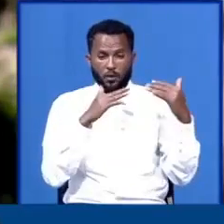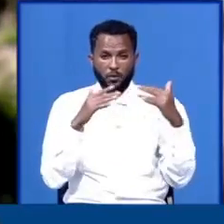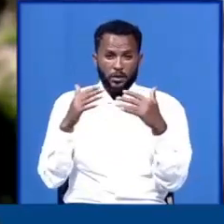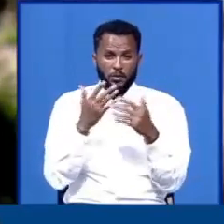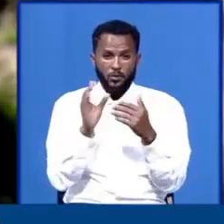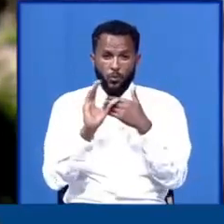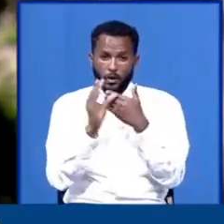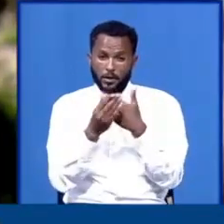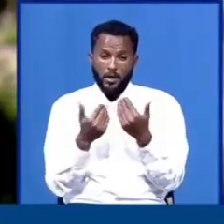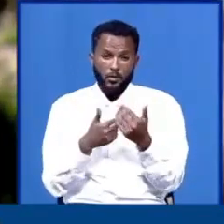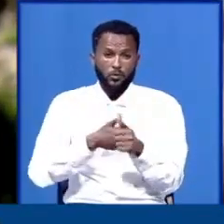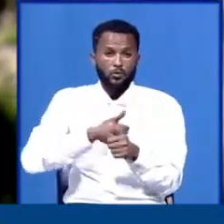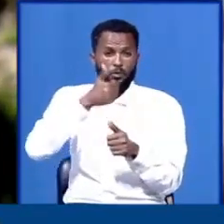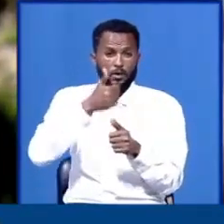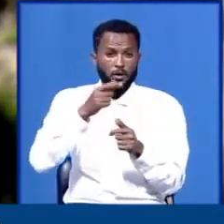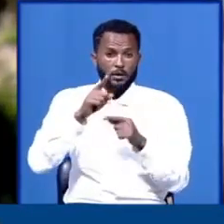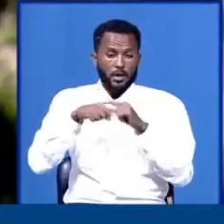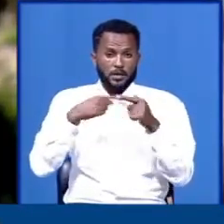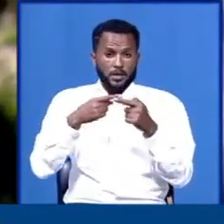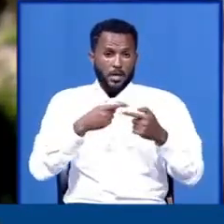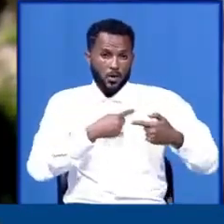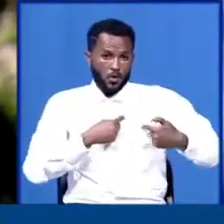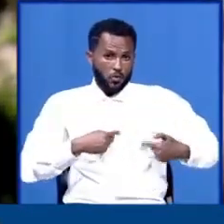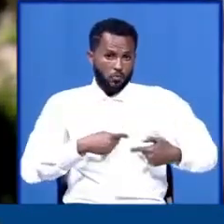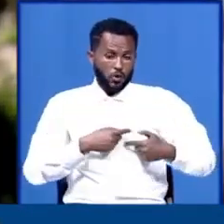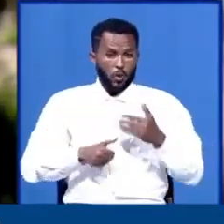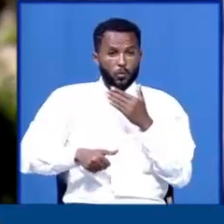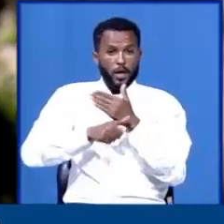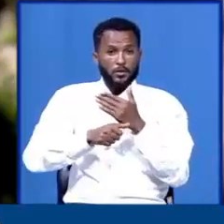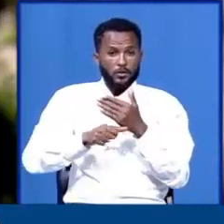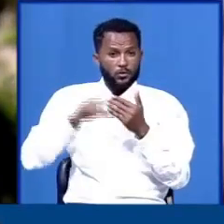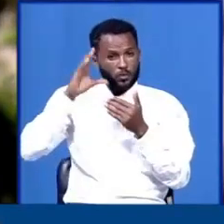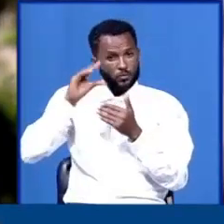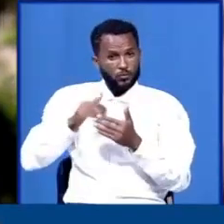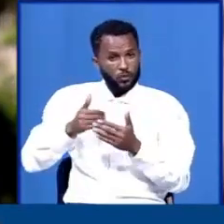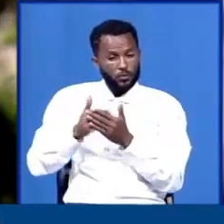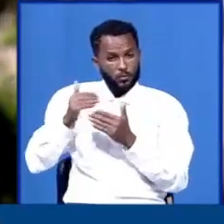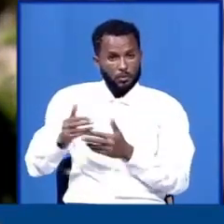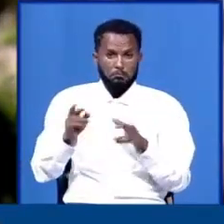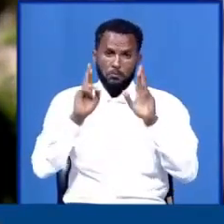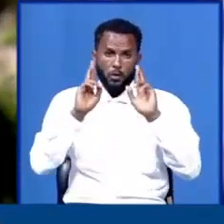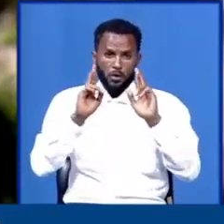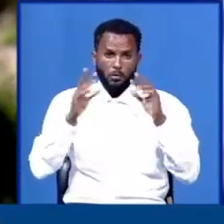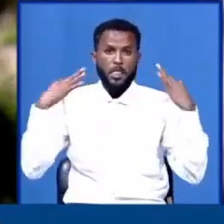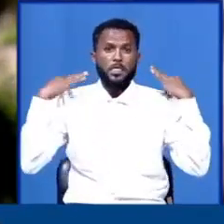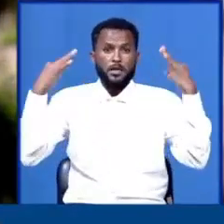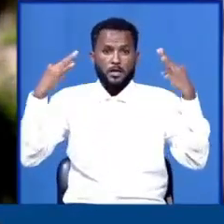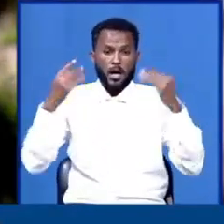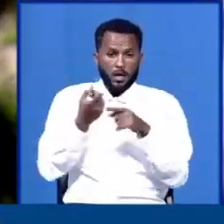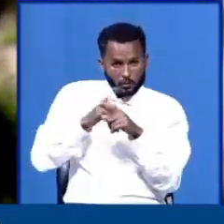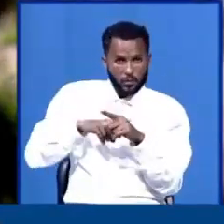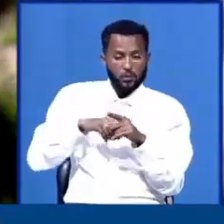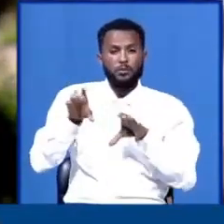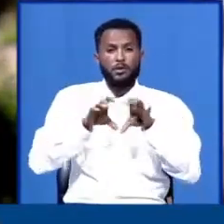ትዋና ናይ ስነልቦና ማሕስያ ዝበፅሑ ወገናት እኒአው ለኣቶም ላብቲ ንውር ጥዕንኦም ንክምለሱ ምግባር